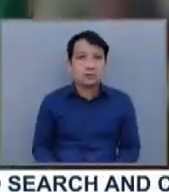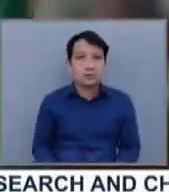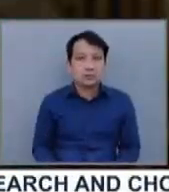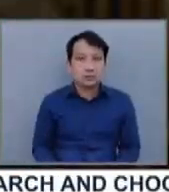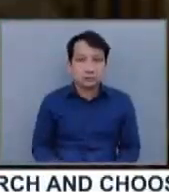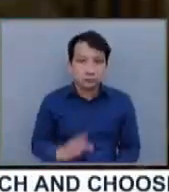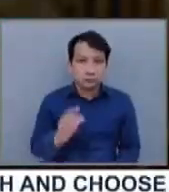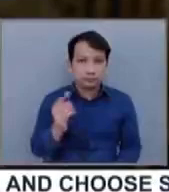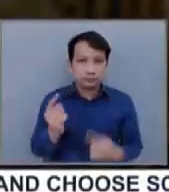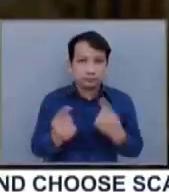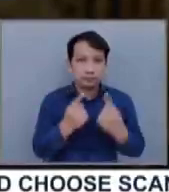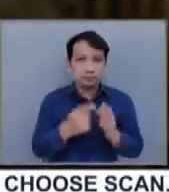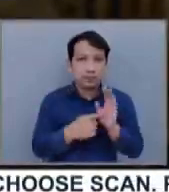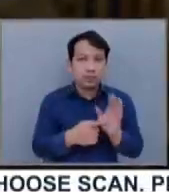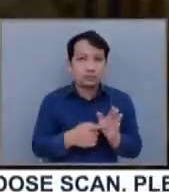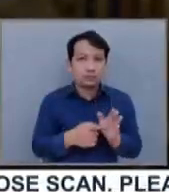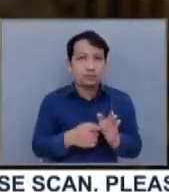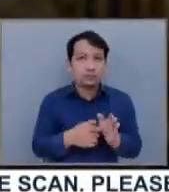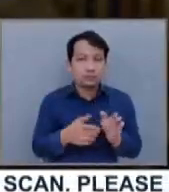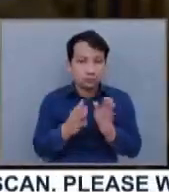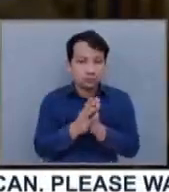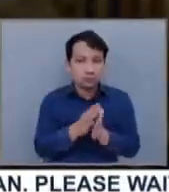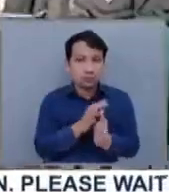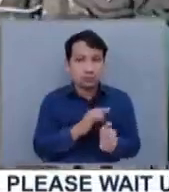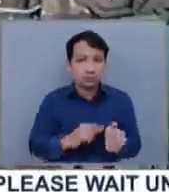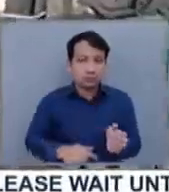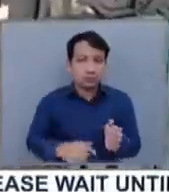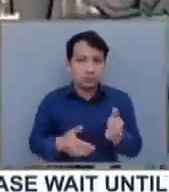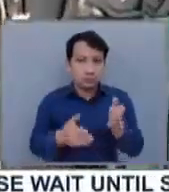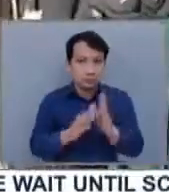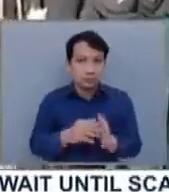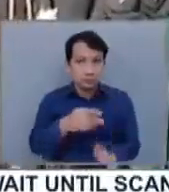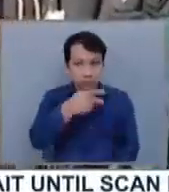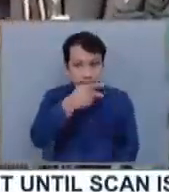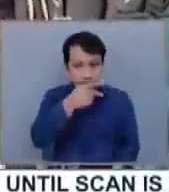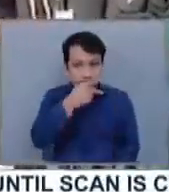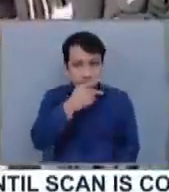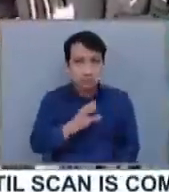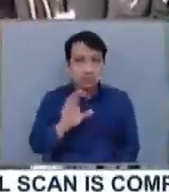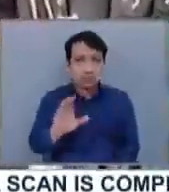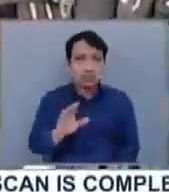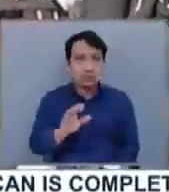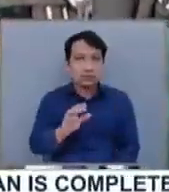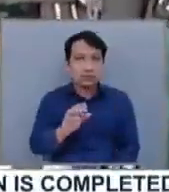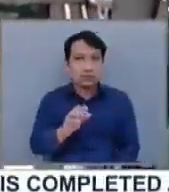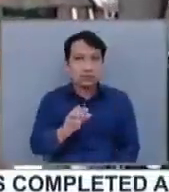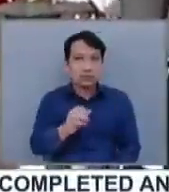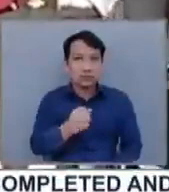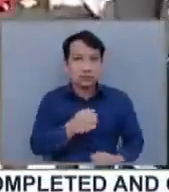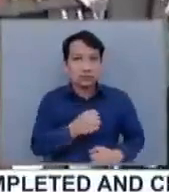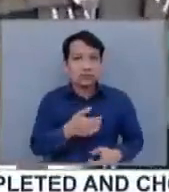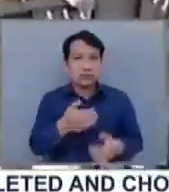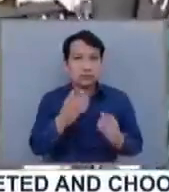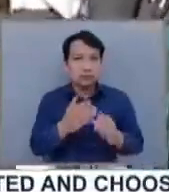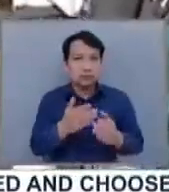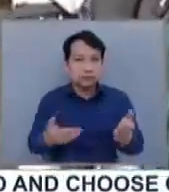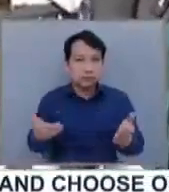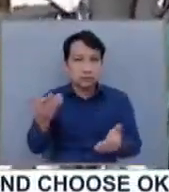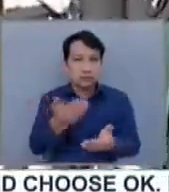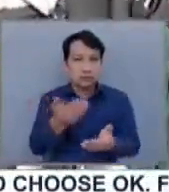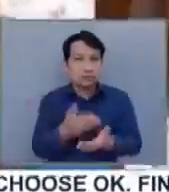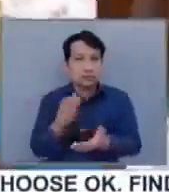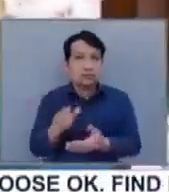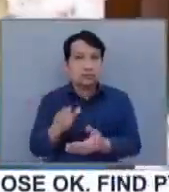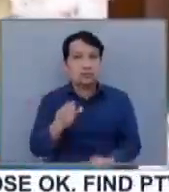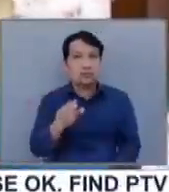at kahilingan ng Her Majesty, naging pribado rin ang military ceremony sa kanyang pagdating sa Balmoral Castle